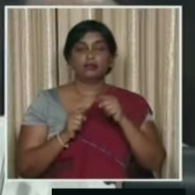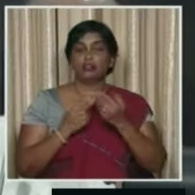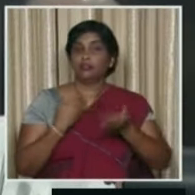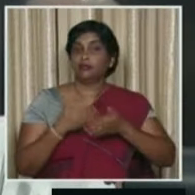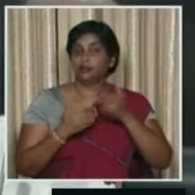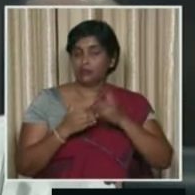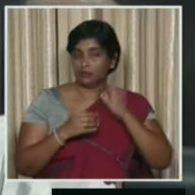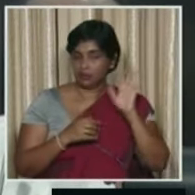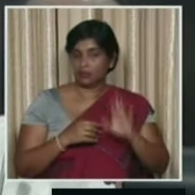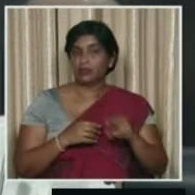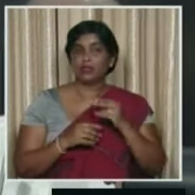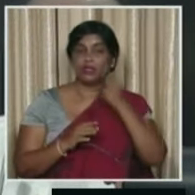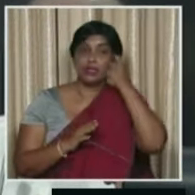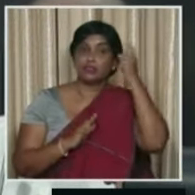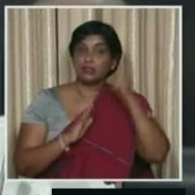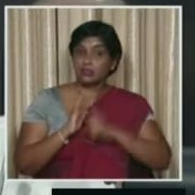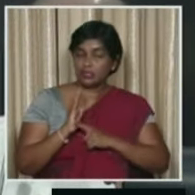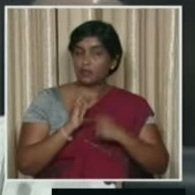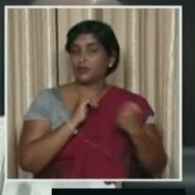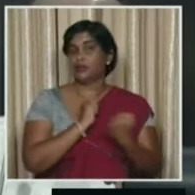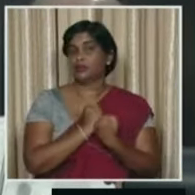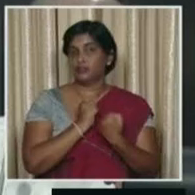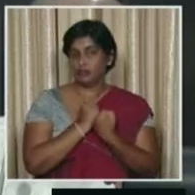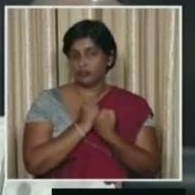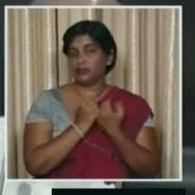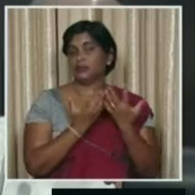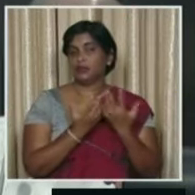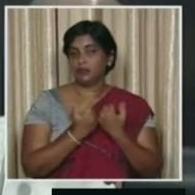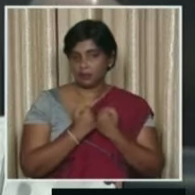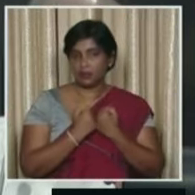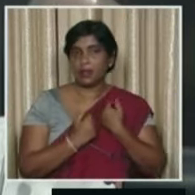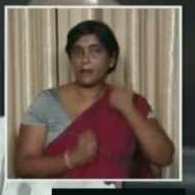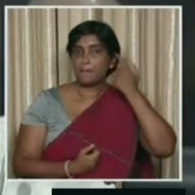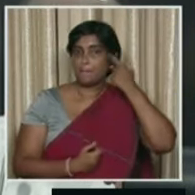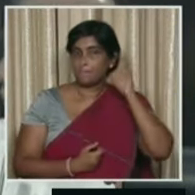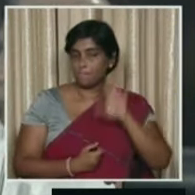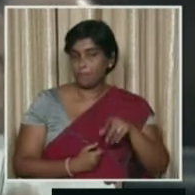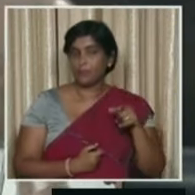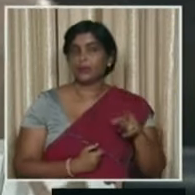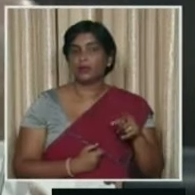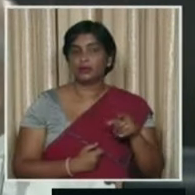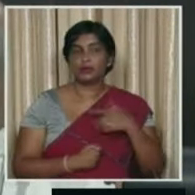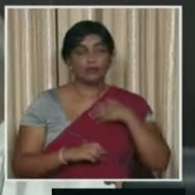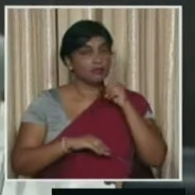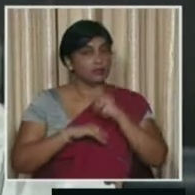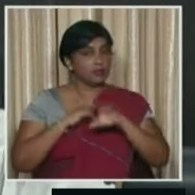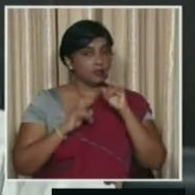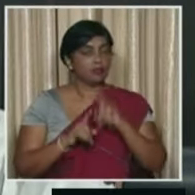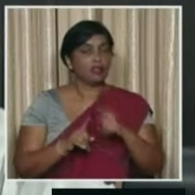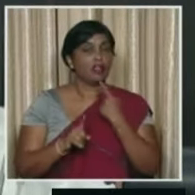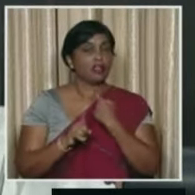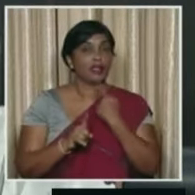ඉදිකිරීම සඳහා ජපානයේ සහයෝගය ලබා ගැනීමට අපි බලාපොරොත්තු වෙනවා. අපි සැලසුම් කරන්නේ